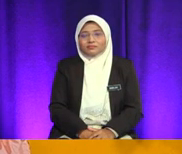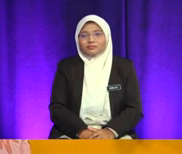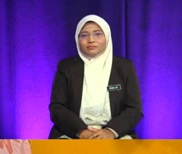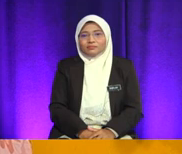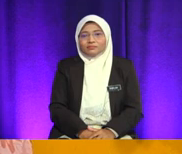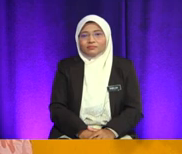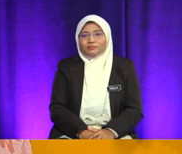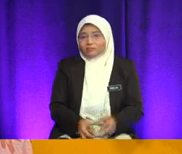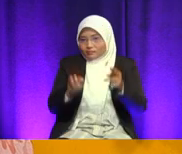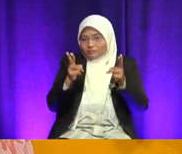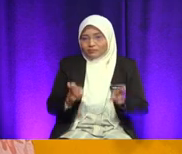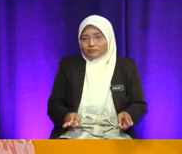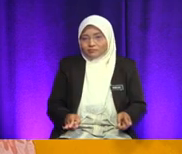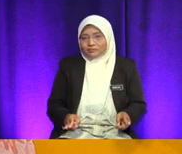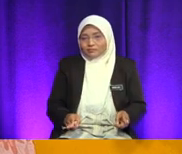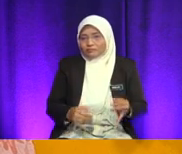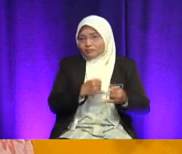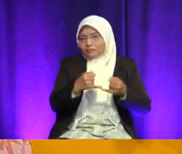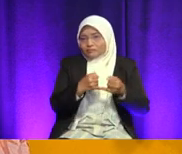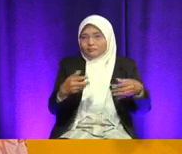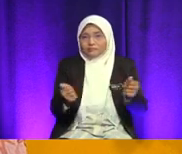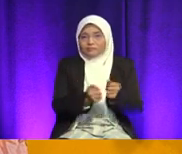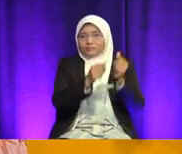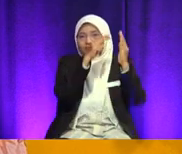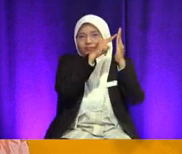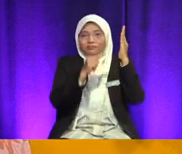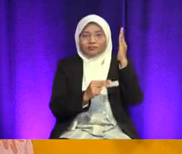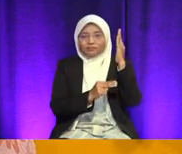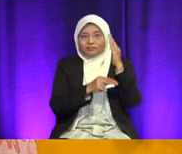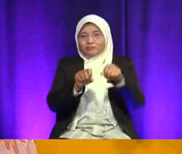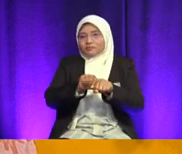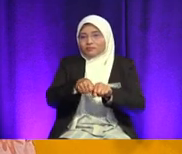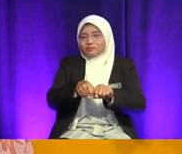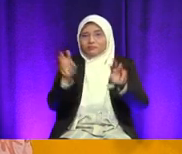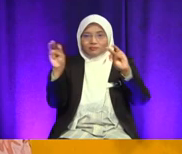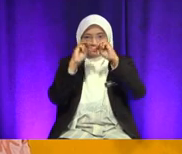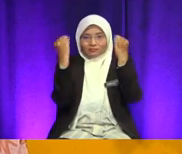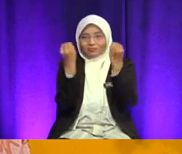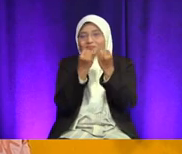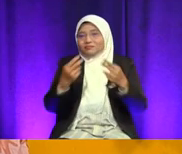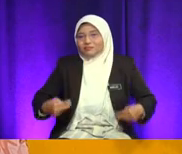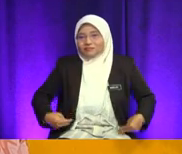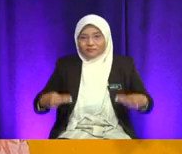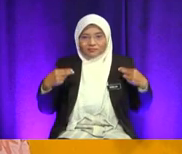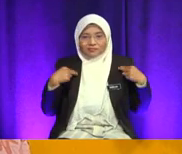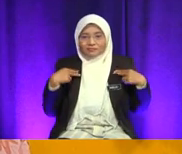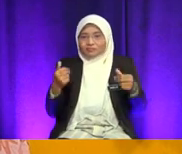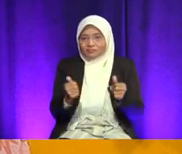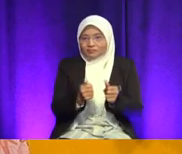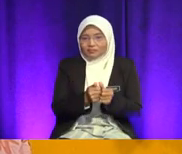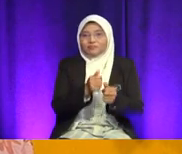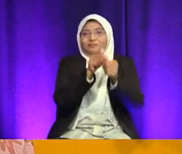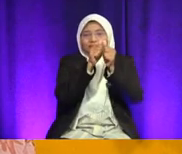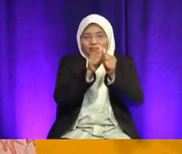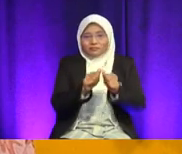rakyat terikat dengan undang-undang supaya masyarakat dapat hidup sejahtera dapat hidup Harmoni